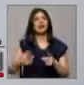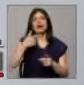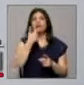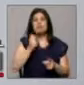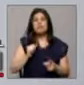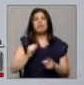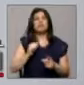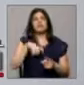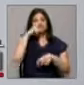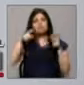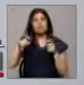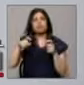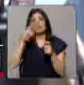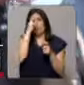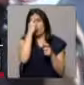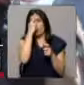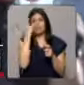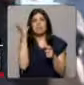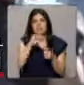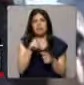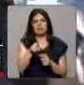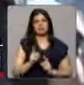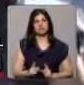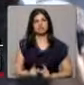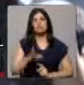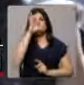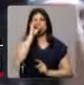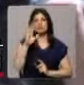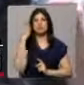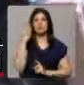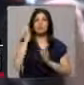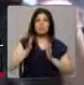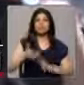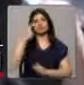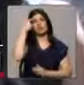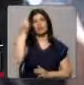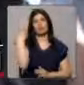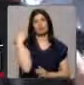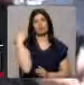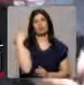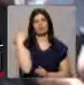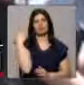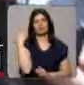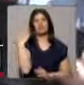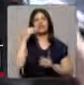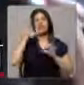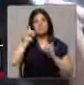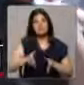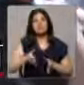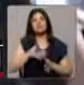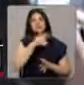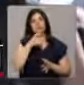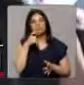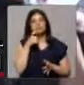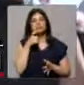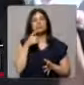καινούρια περιπέτεια ο μικρομεσαίος. Θα πρέπει λοιπόν πριν απ' όλα ο Πρωθυπουργός να δεσμευτεί ότι δεν υπάρχει ενδεχόμενο